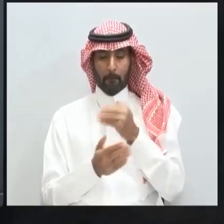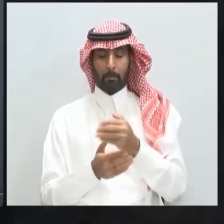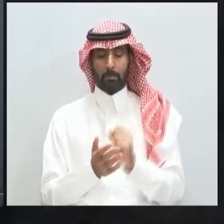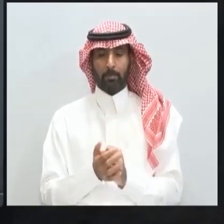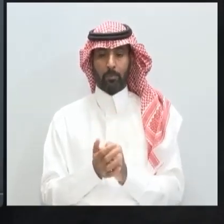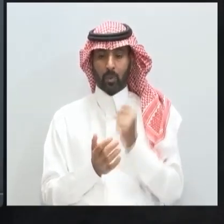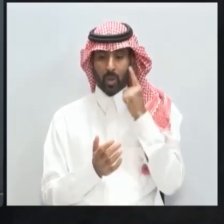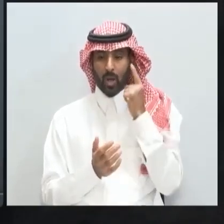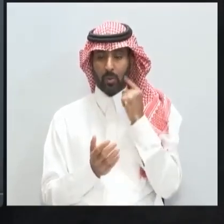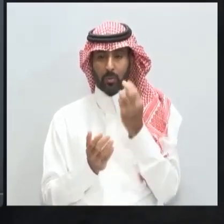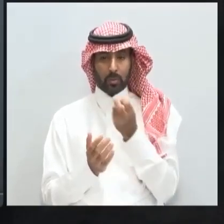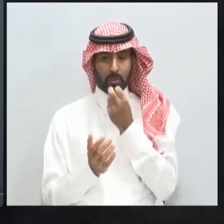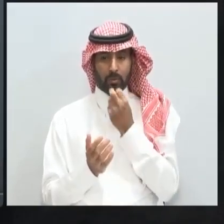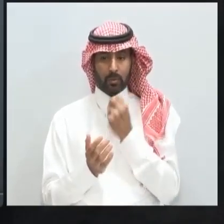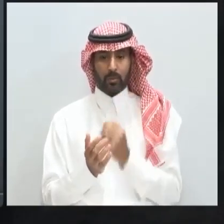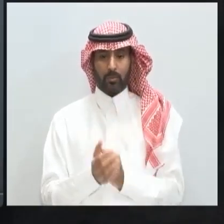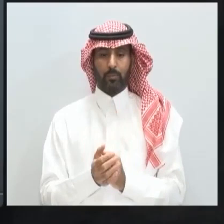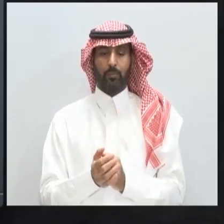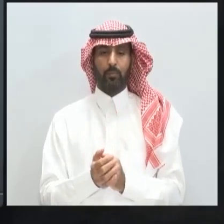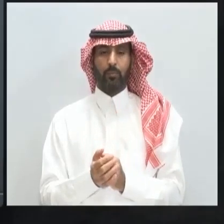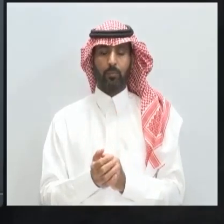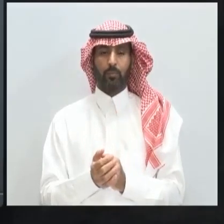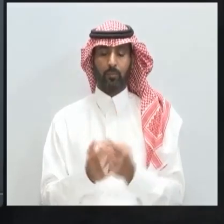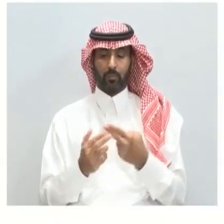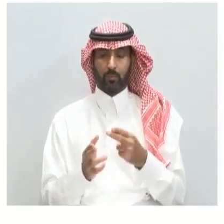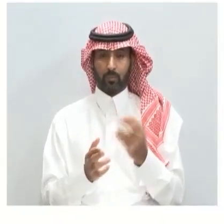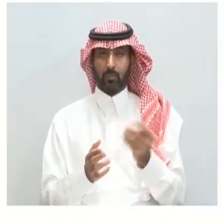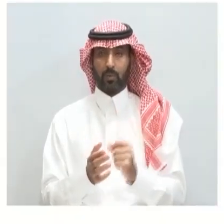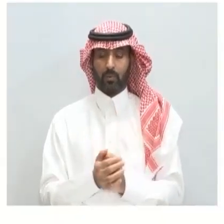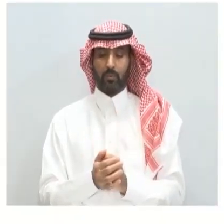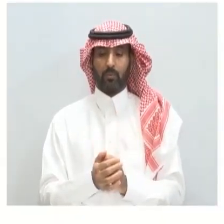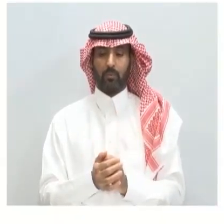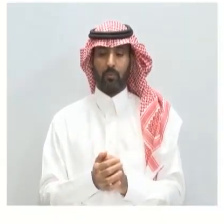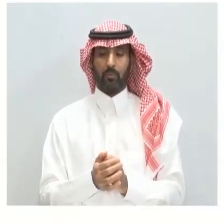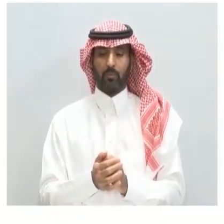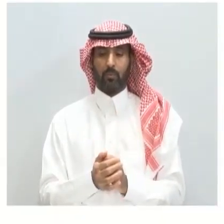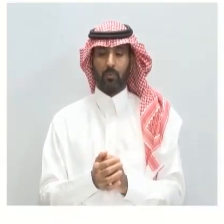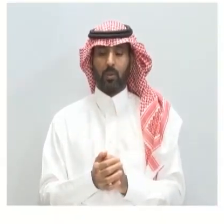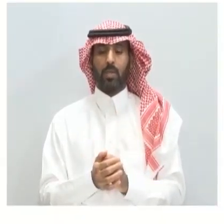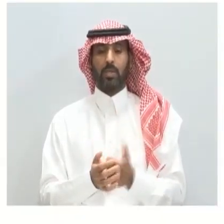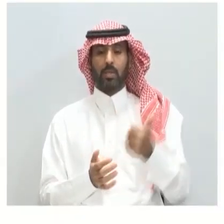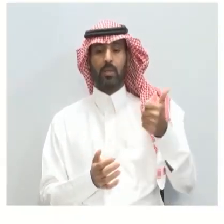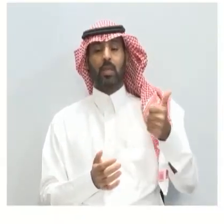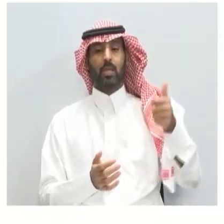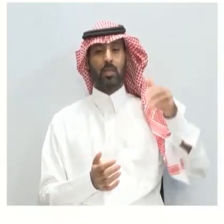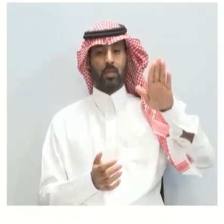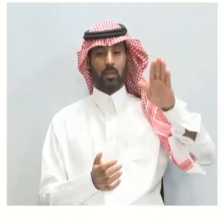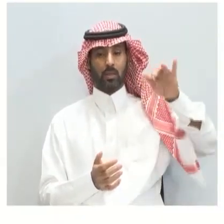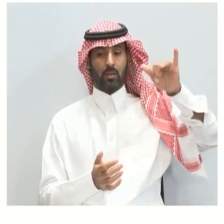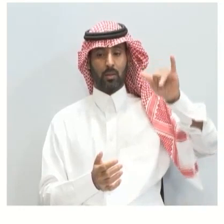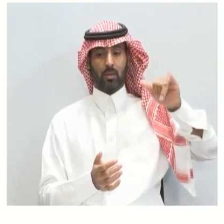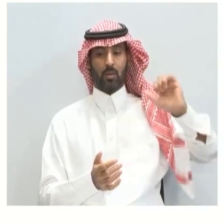علم علوم القران الكريم نبدا مستنيه بالله تعالى اسم العلم علوم